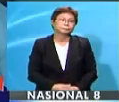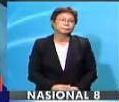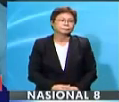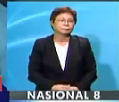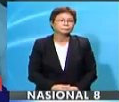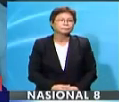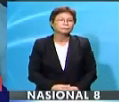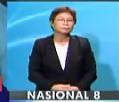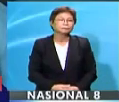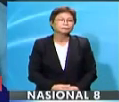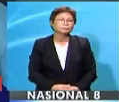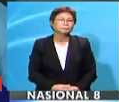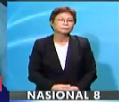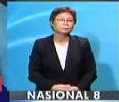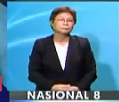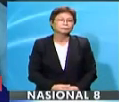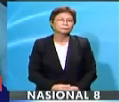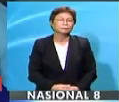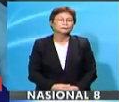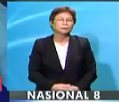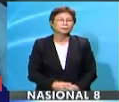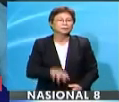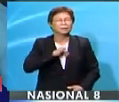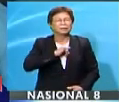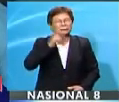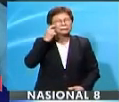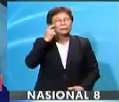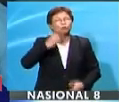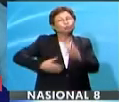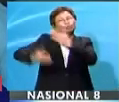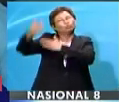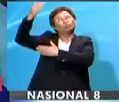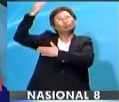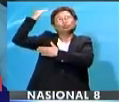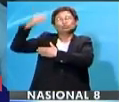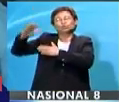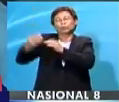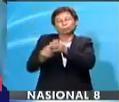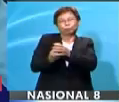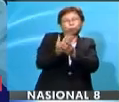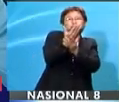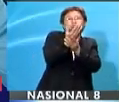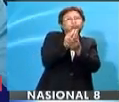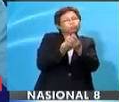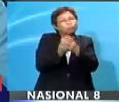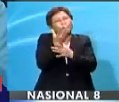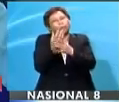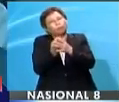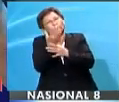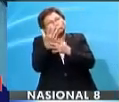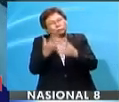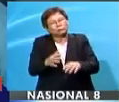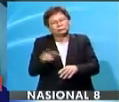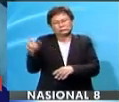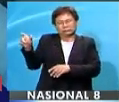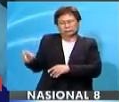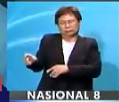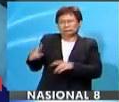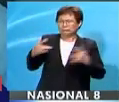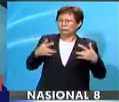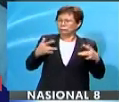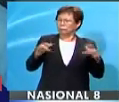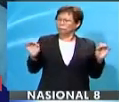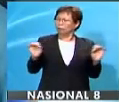Dan perkara ini, saya ingat dulu telah dibangkitkan pihak-pihak yang berkenaan telah nafikan, dia kata tak